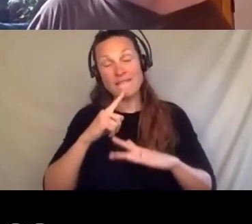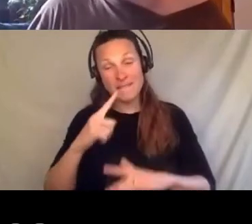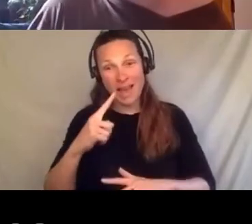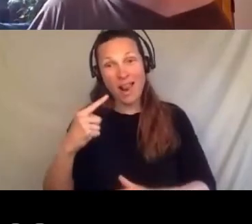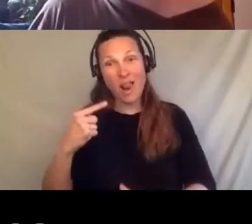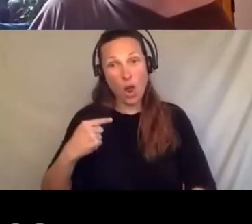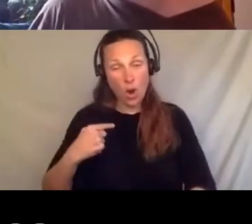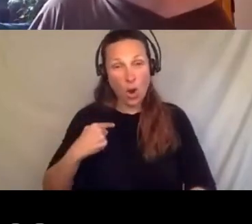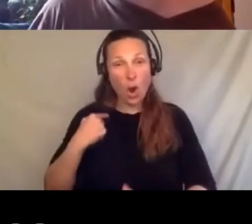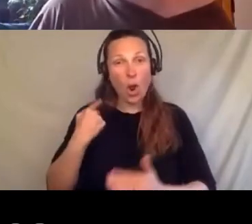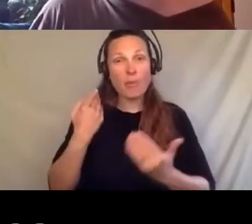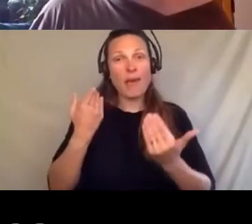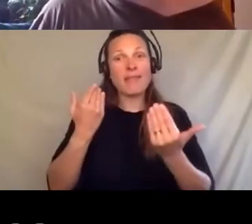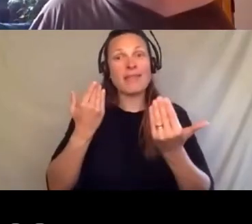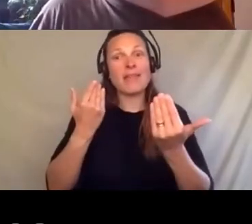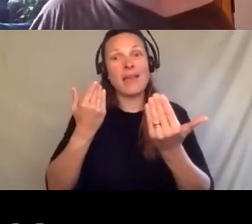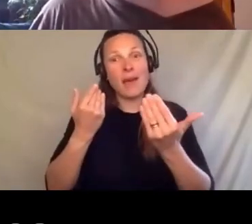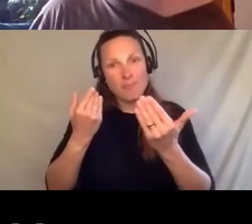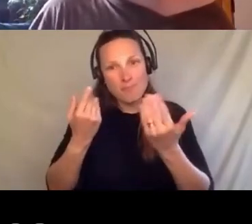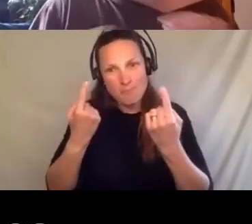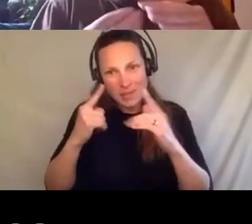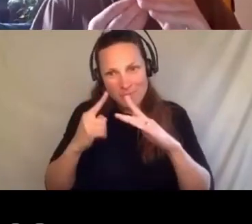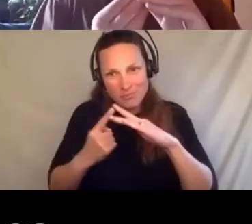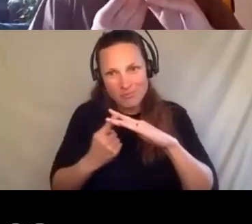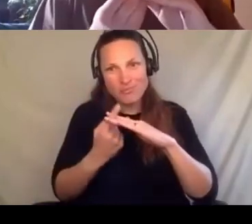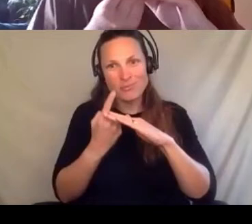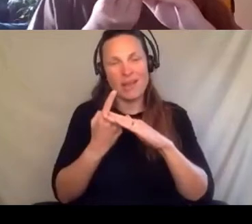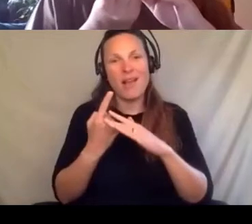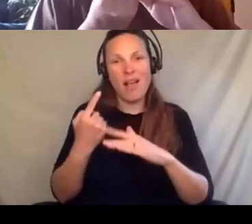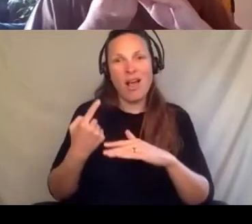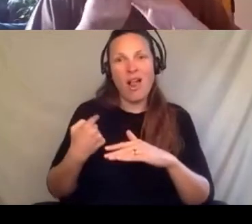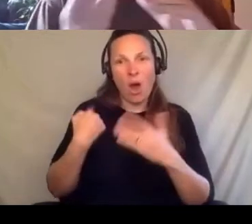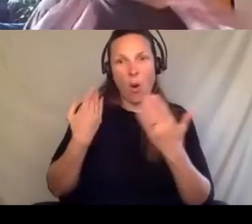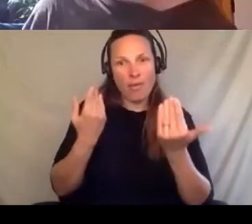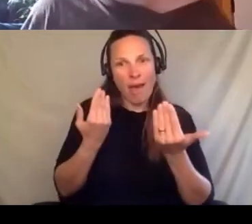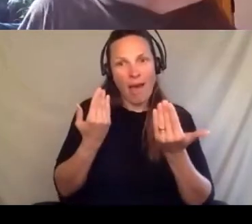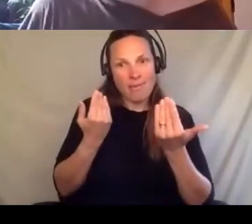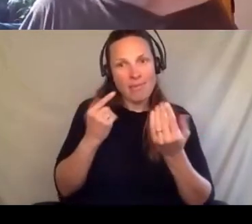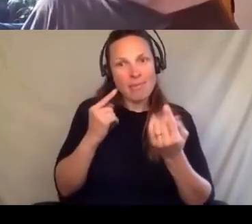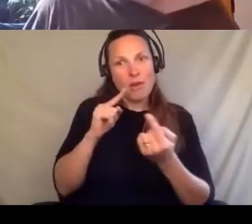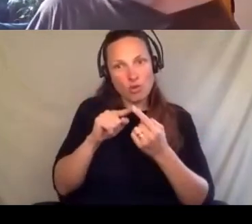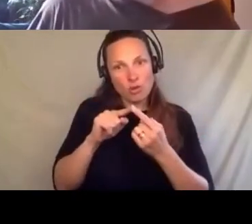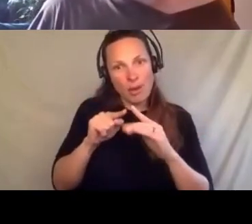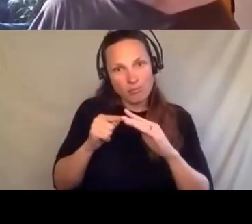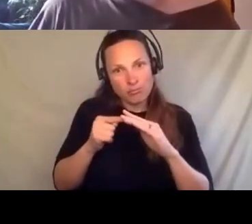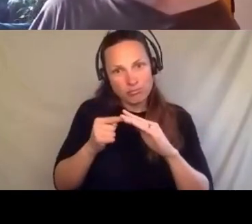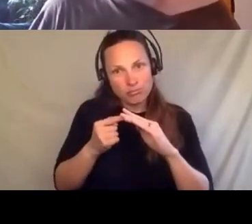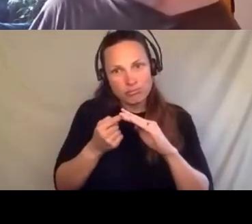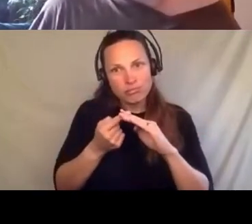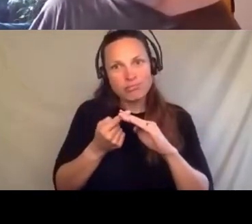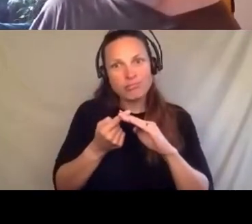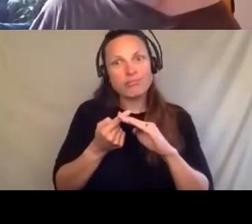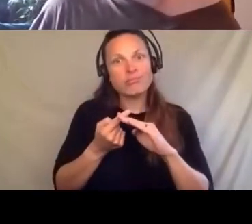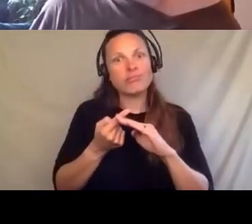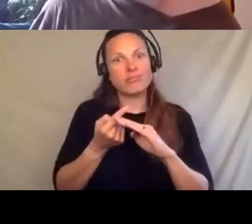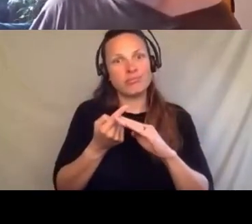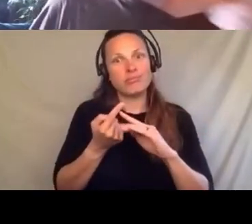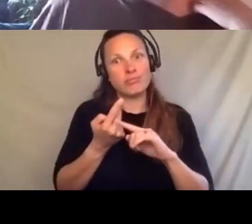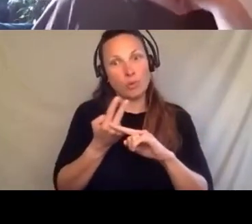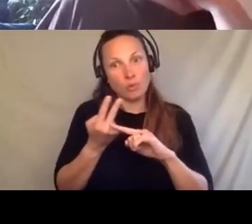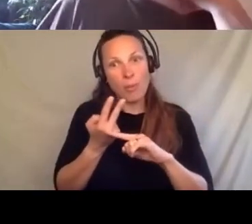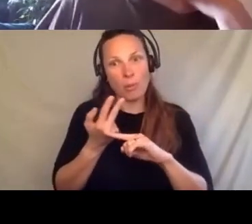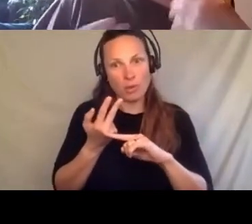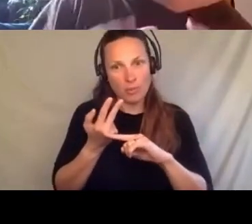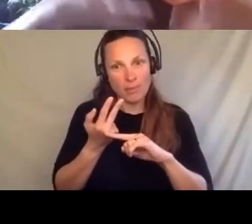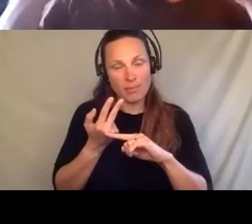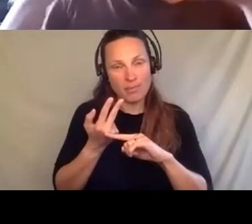une des plus longues fines herbes que j'ai vues jusqu'à date. On attend que le germe sorte. C'est très long. Donc, une